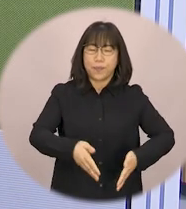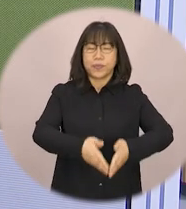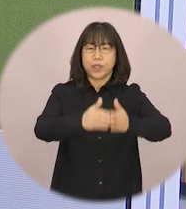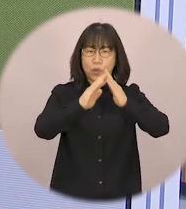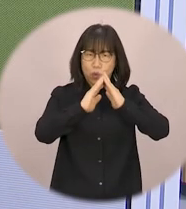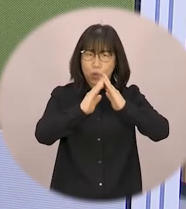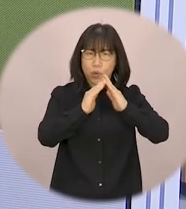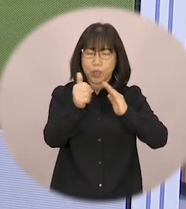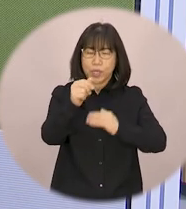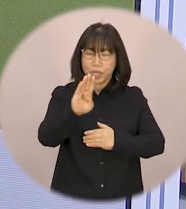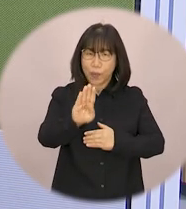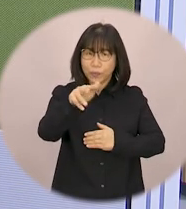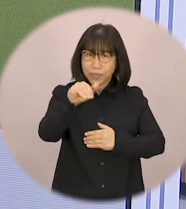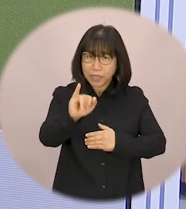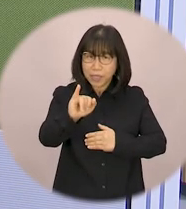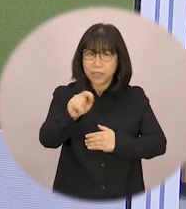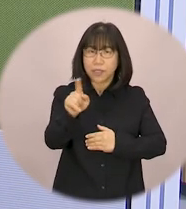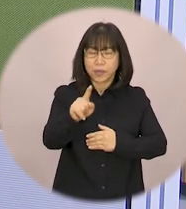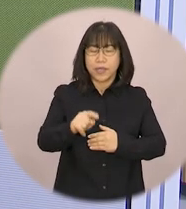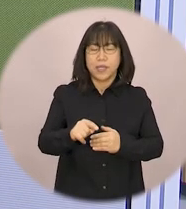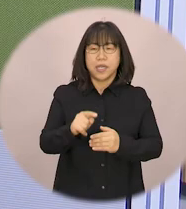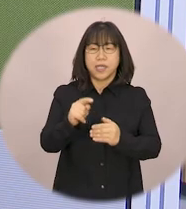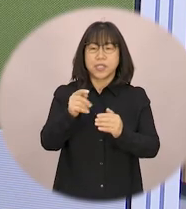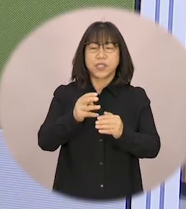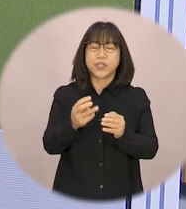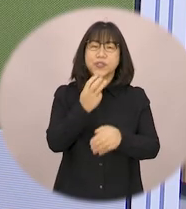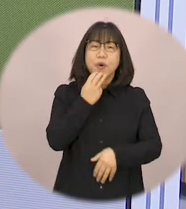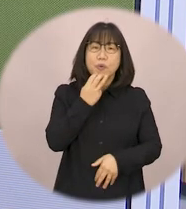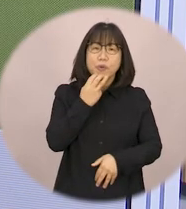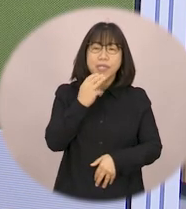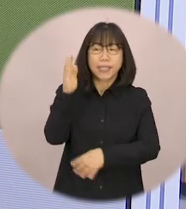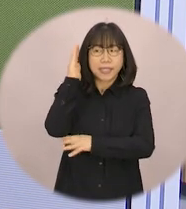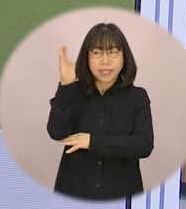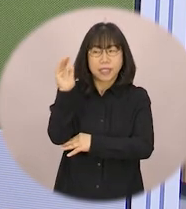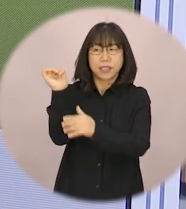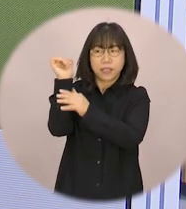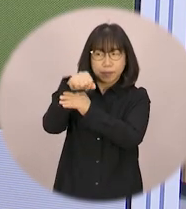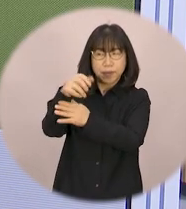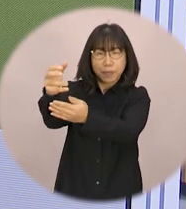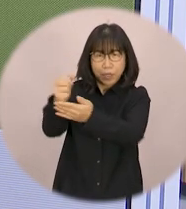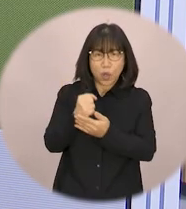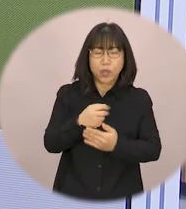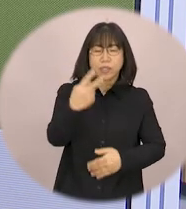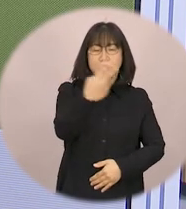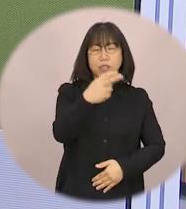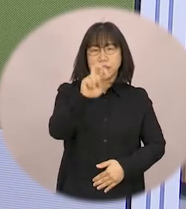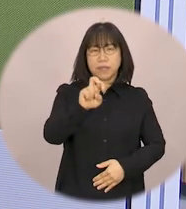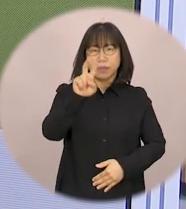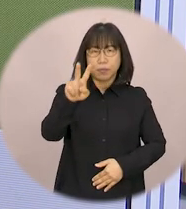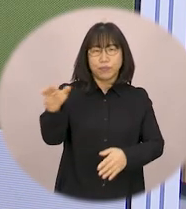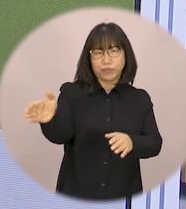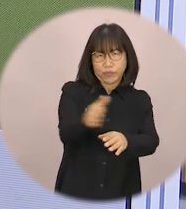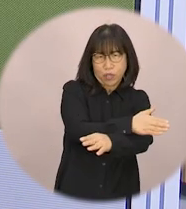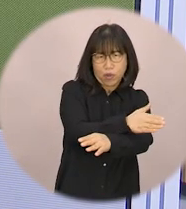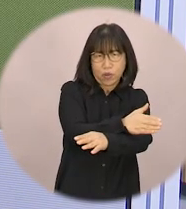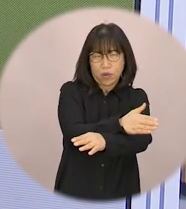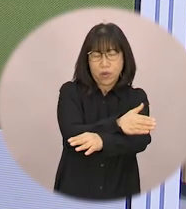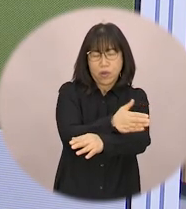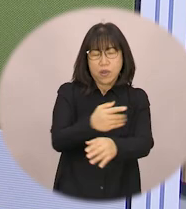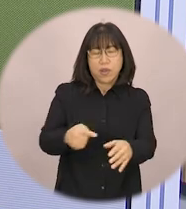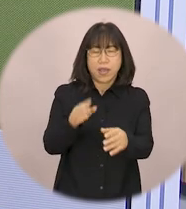수립하고 협의회의 결과 서울시 최종 승인을 거쳐 2022년 부터 인간이 함께